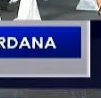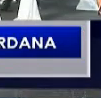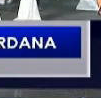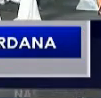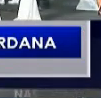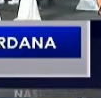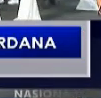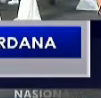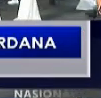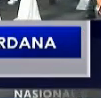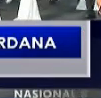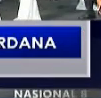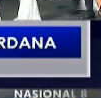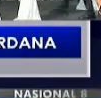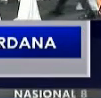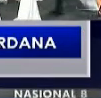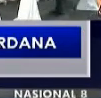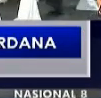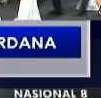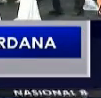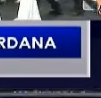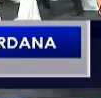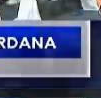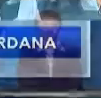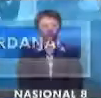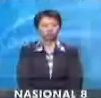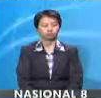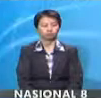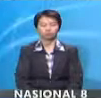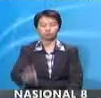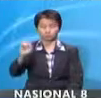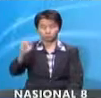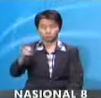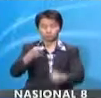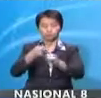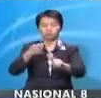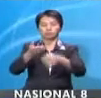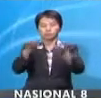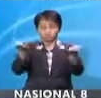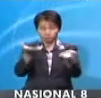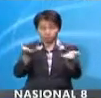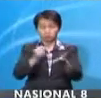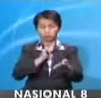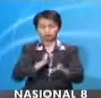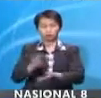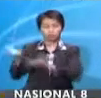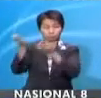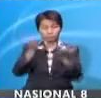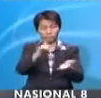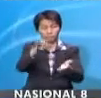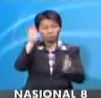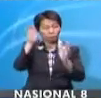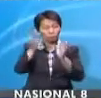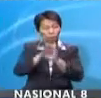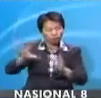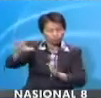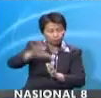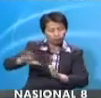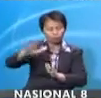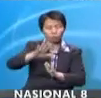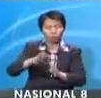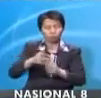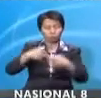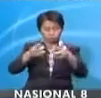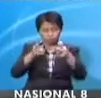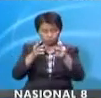Baik, Ivan dan juga Lina, terima kasih. Dari pekarangan auditorium perdana, saya bawakan kepada anda gambaran awal pelancaran